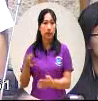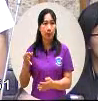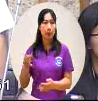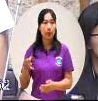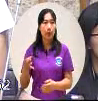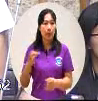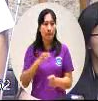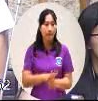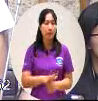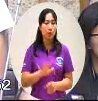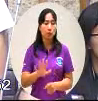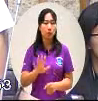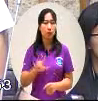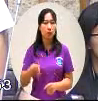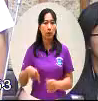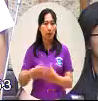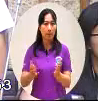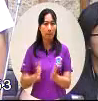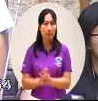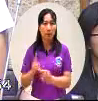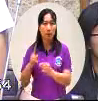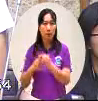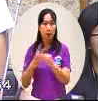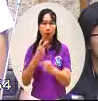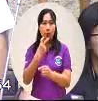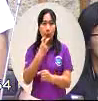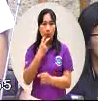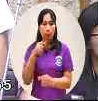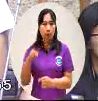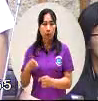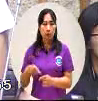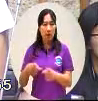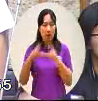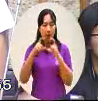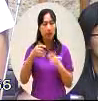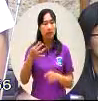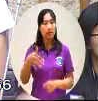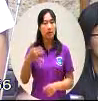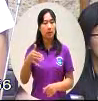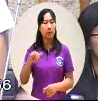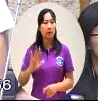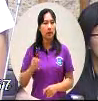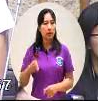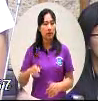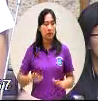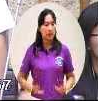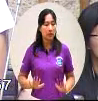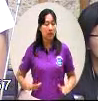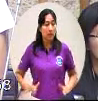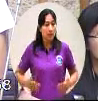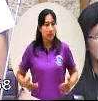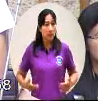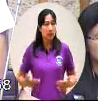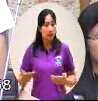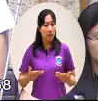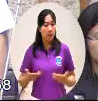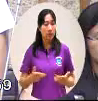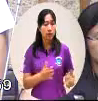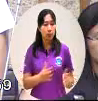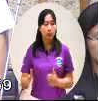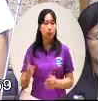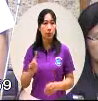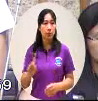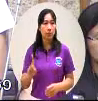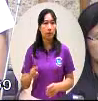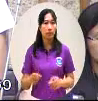补助了。那这个部分呢，中央原民会一直都还没有跟我们做回应。不过我们现在做一个紧急的措施，就是我们请区公所啊，用